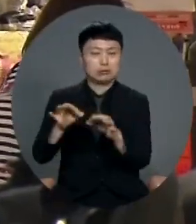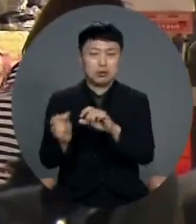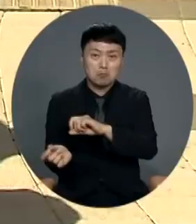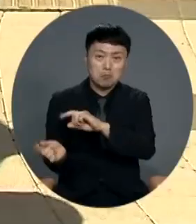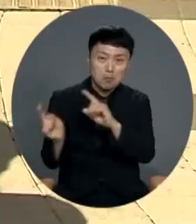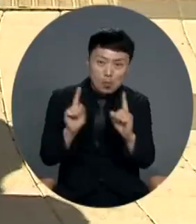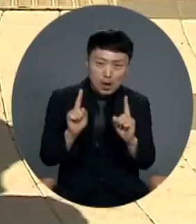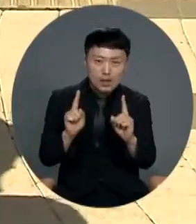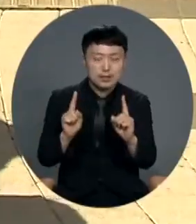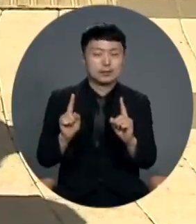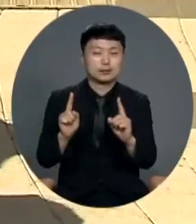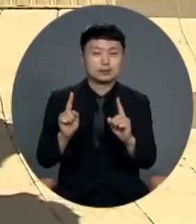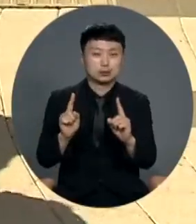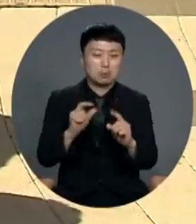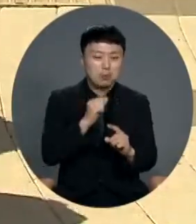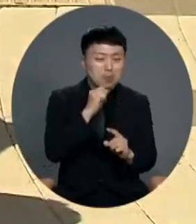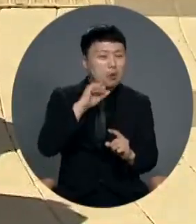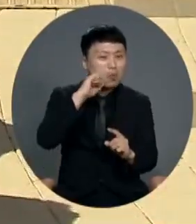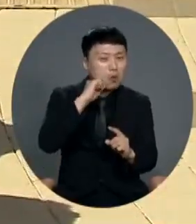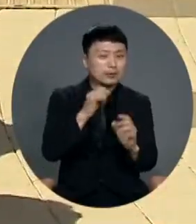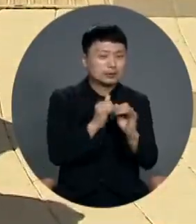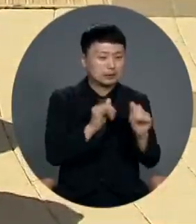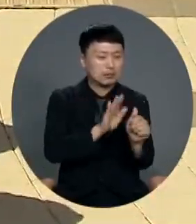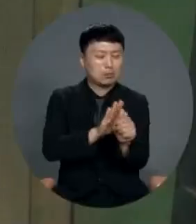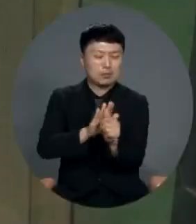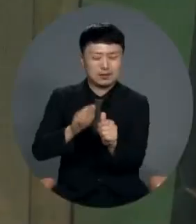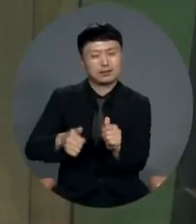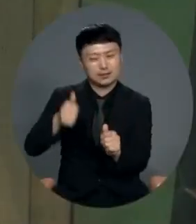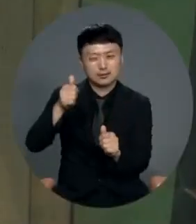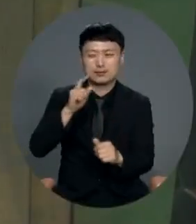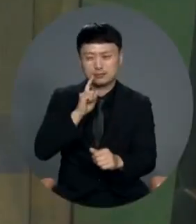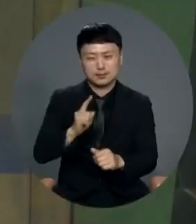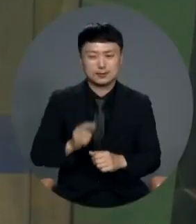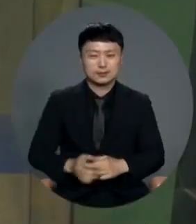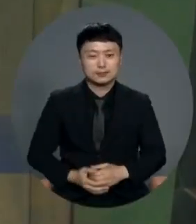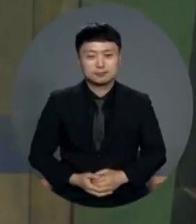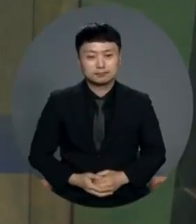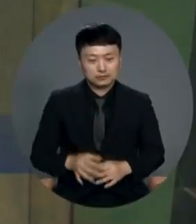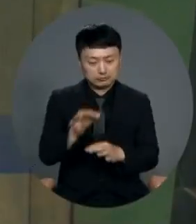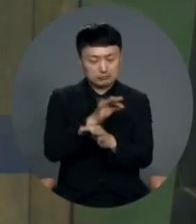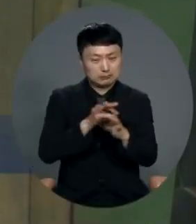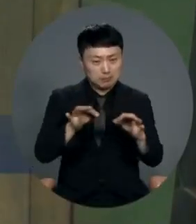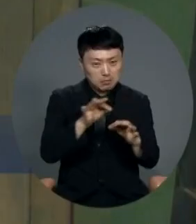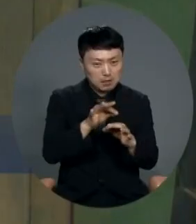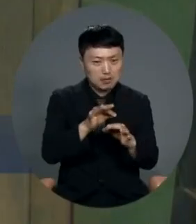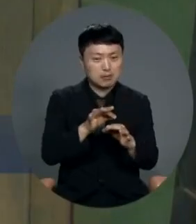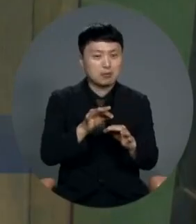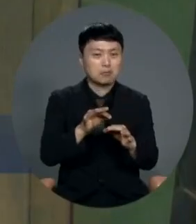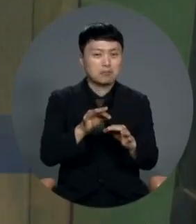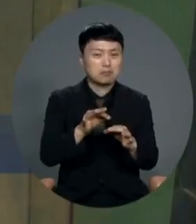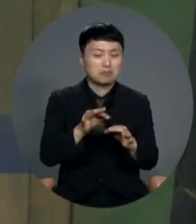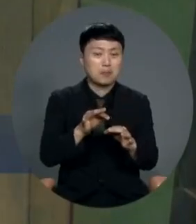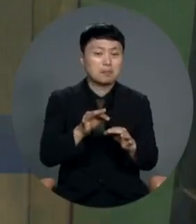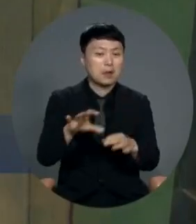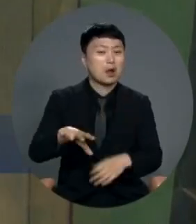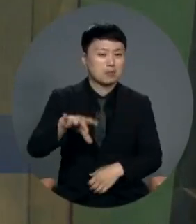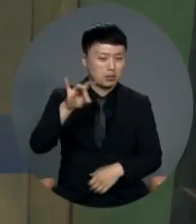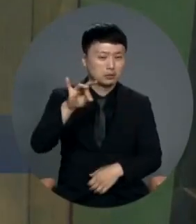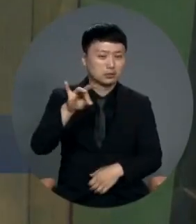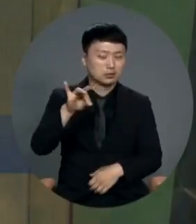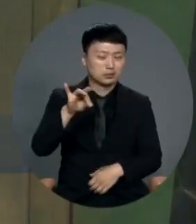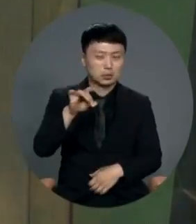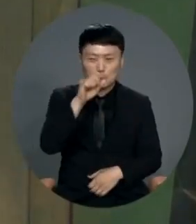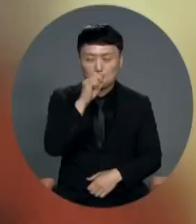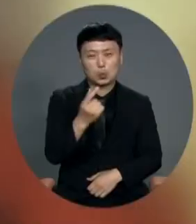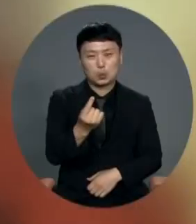살리고 더 힘든 사람 돕는 데 쓰라고도 했습니다. 또 경제를 선순환으로 만들어서 잘 되게 하는 게 좋지 않을까